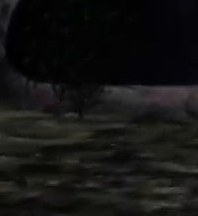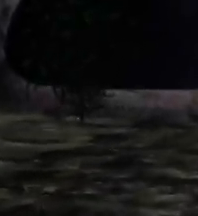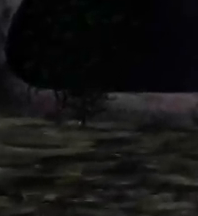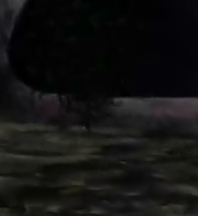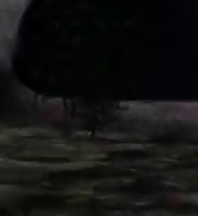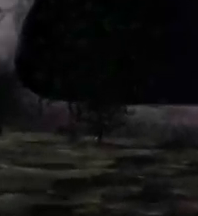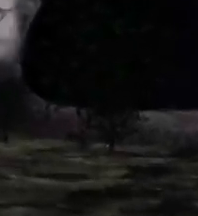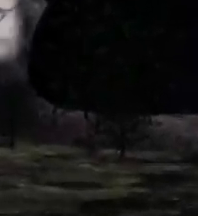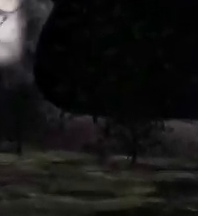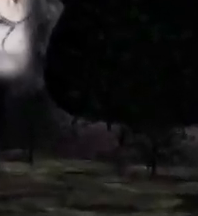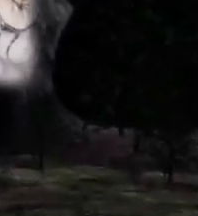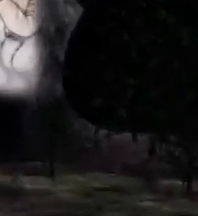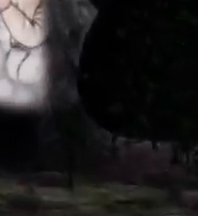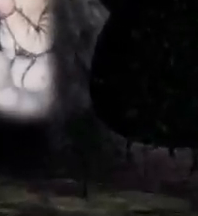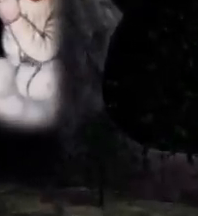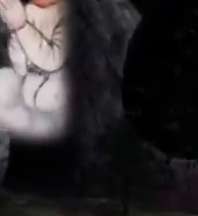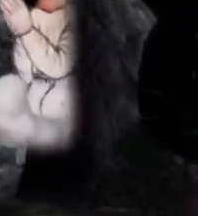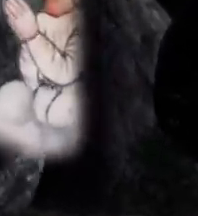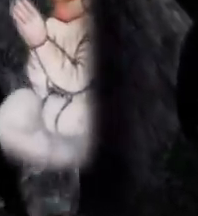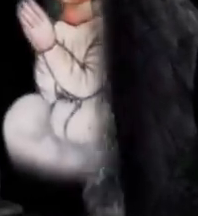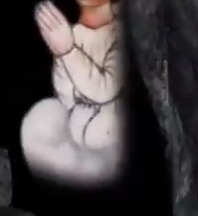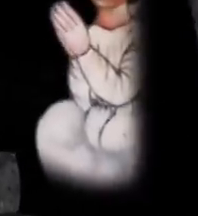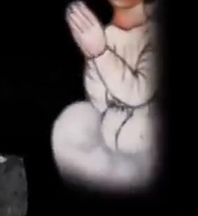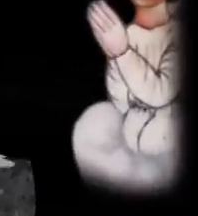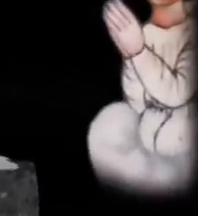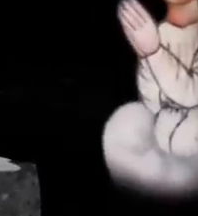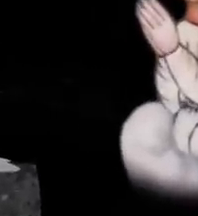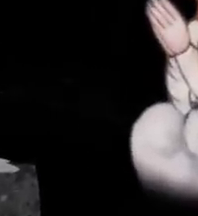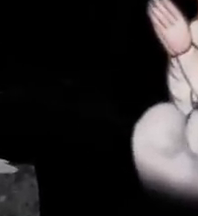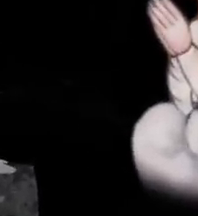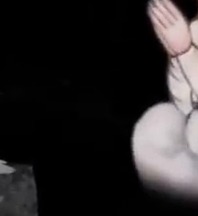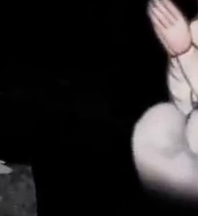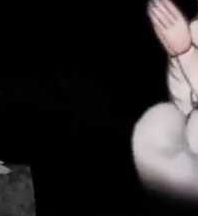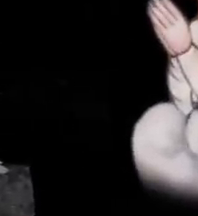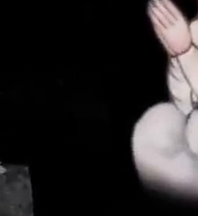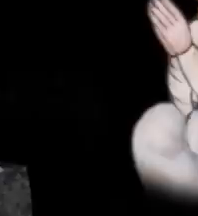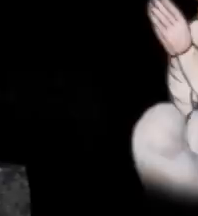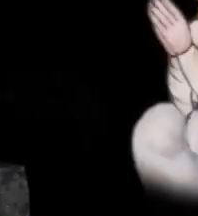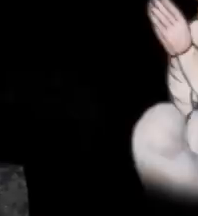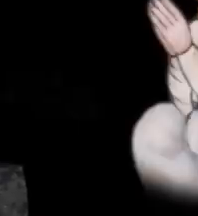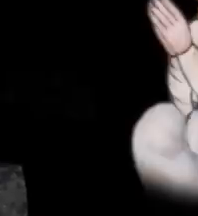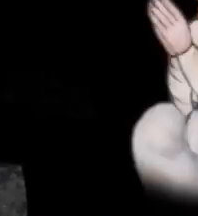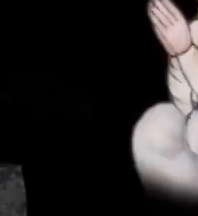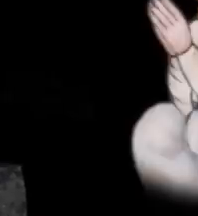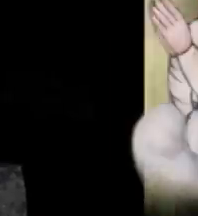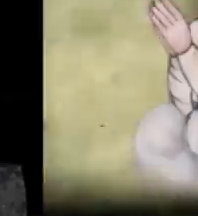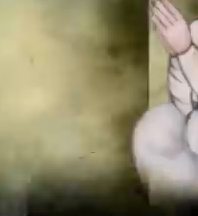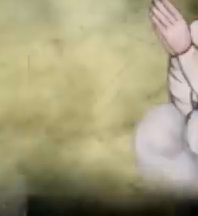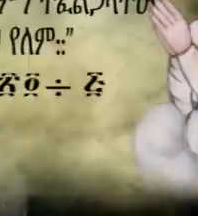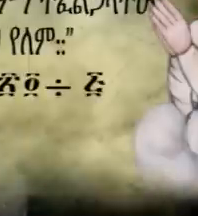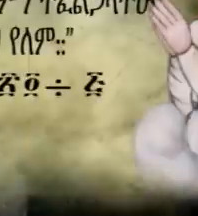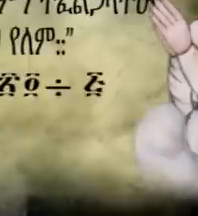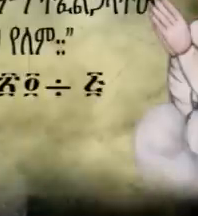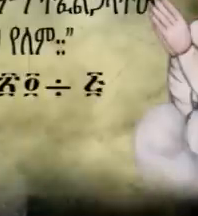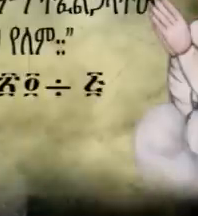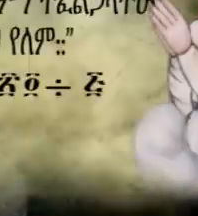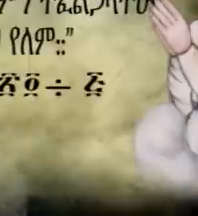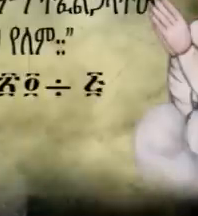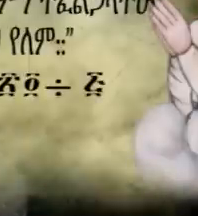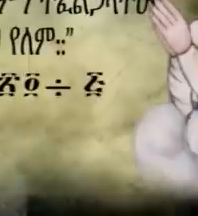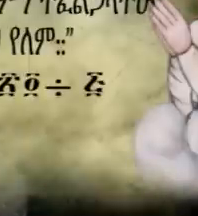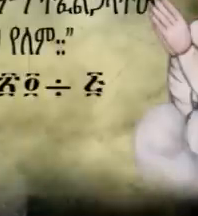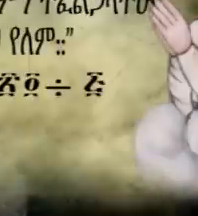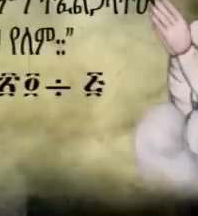ህዝቡስ በኩለ ሌሊት በኃይሉ ሞትን ድል ነስቷል።